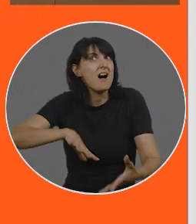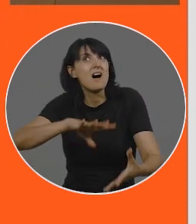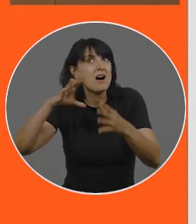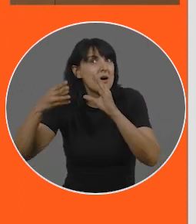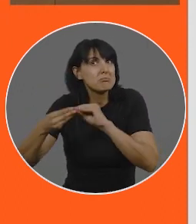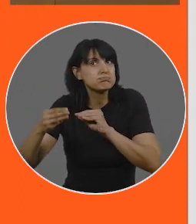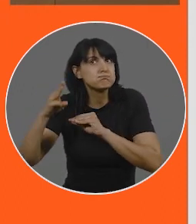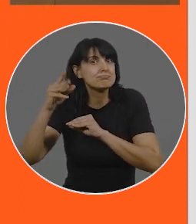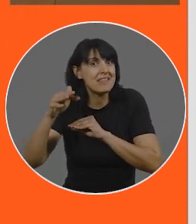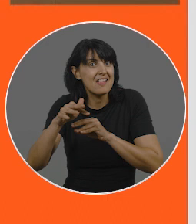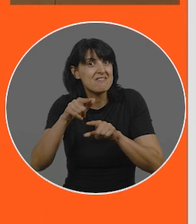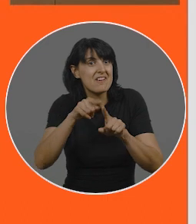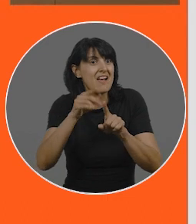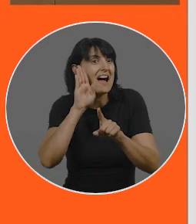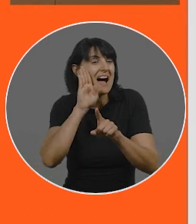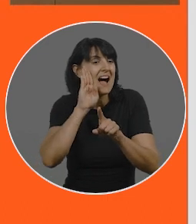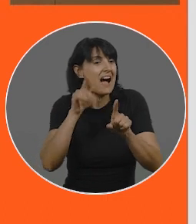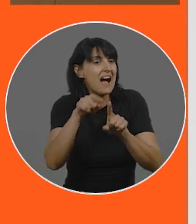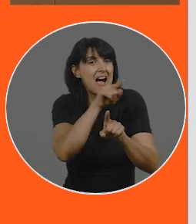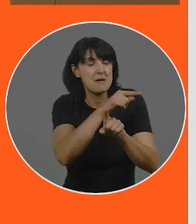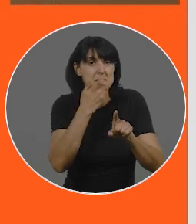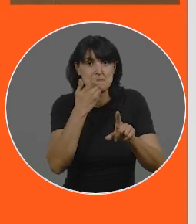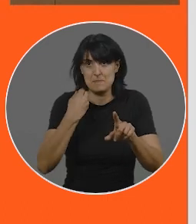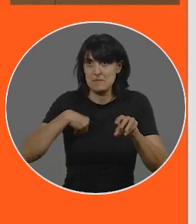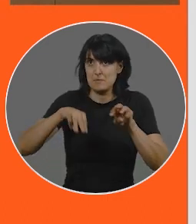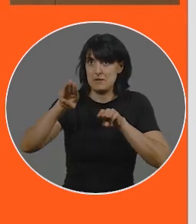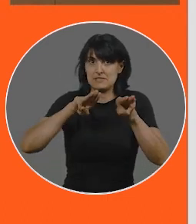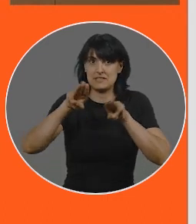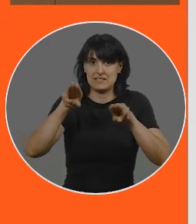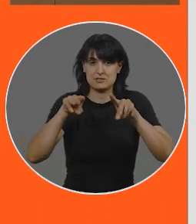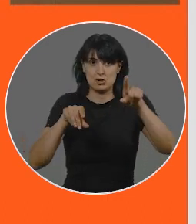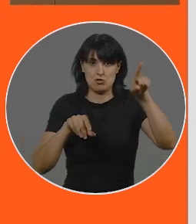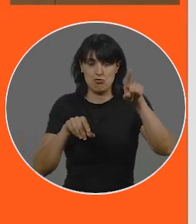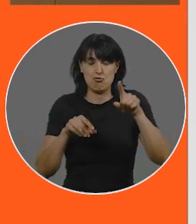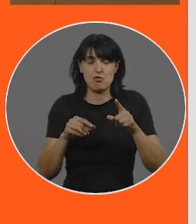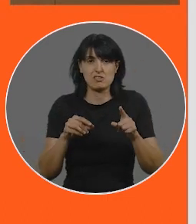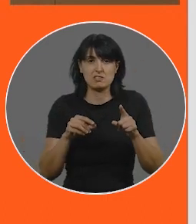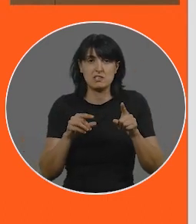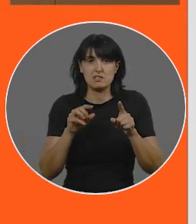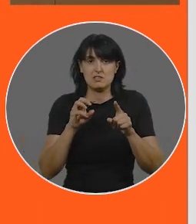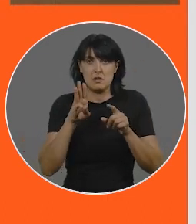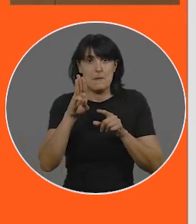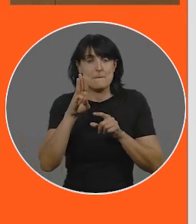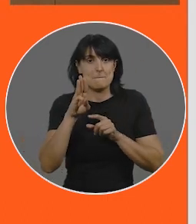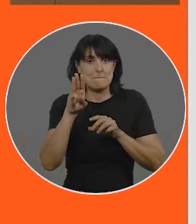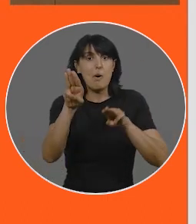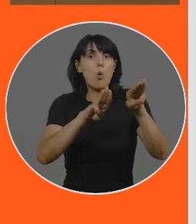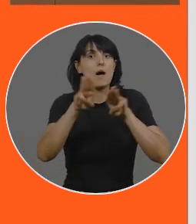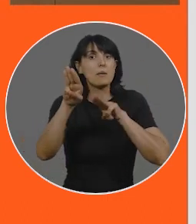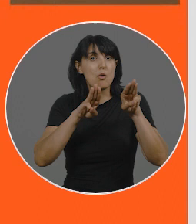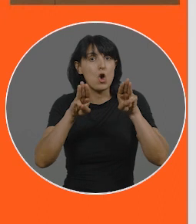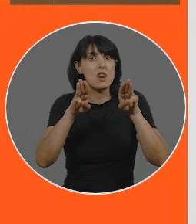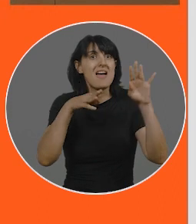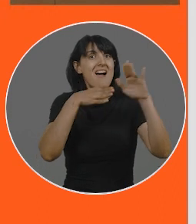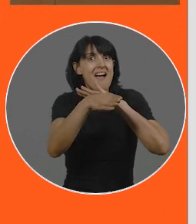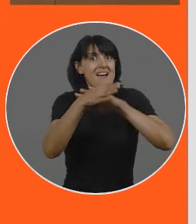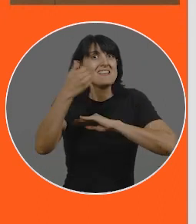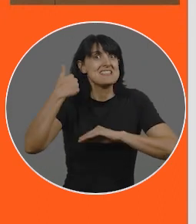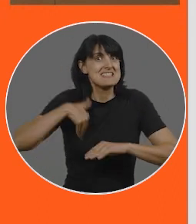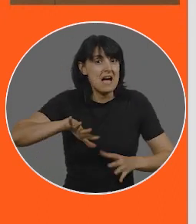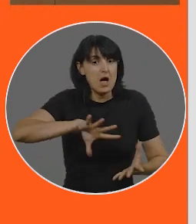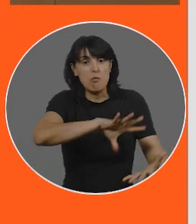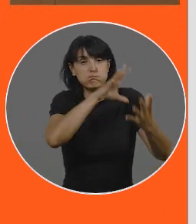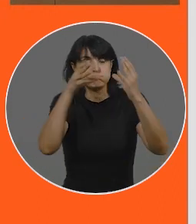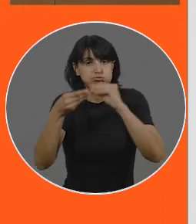d'origen i que aquell document, si ja d'origen, tu estàs, aquesta presentació, per exemple, no? Si ja d'origen la presentació en PowerPoint és accessible, quan